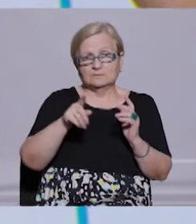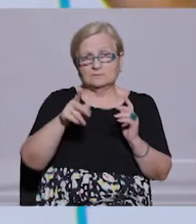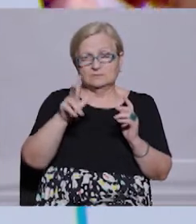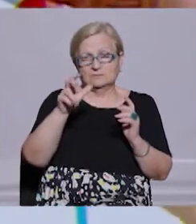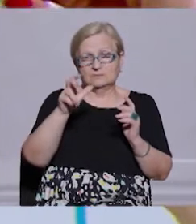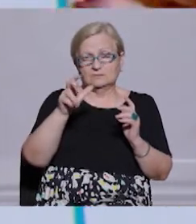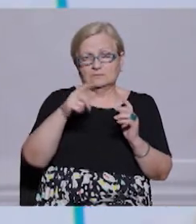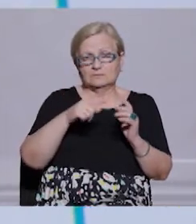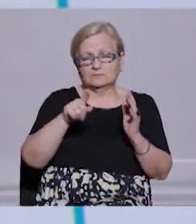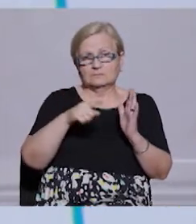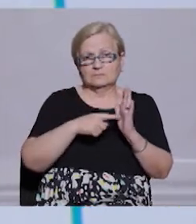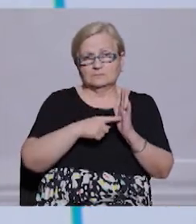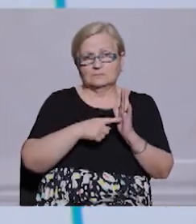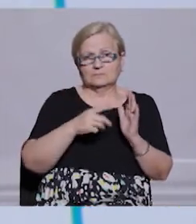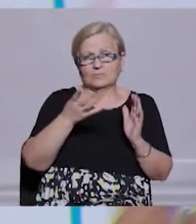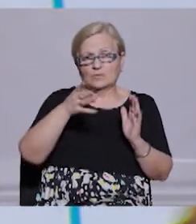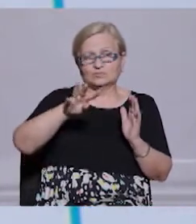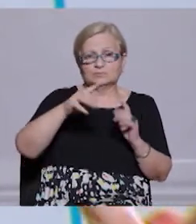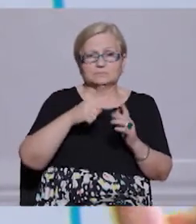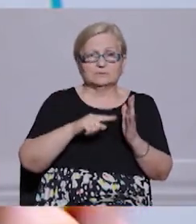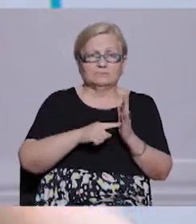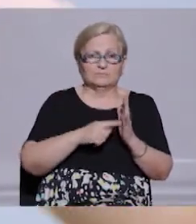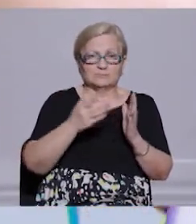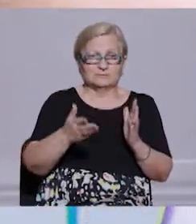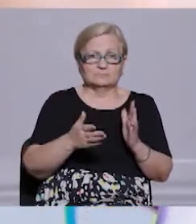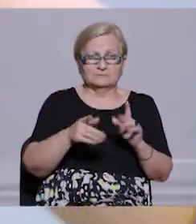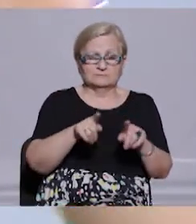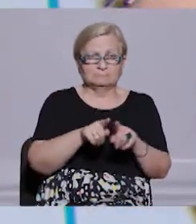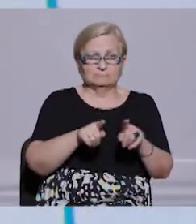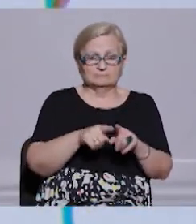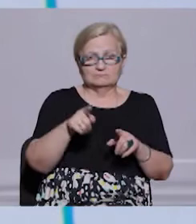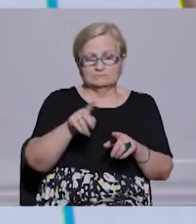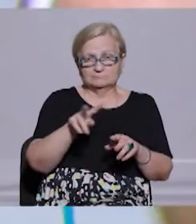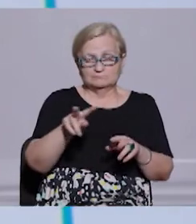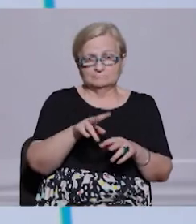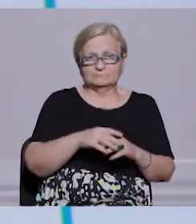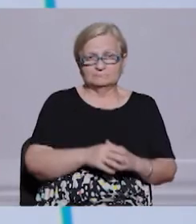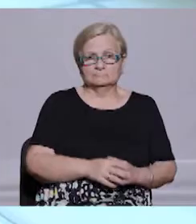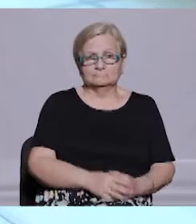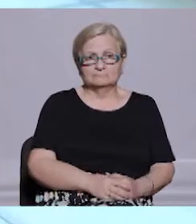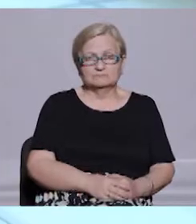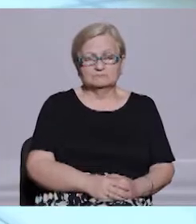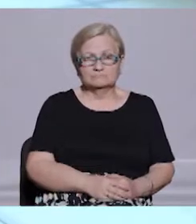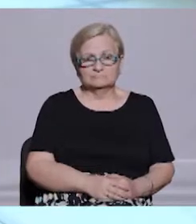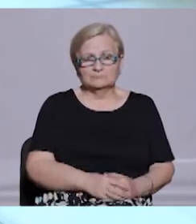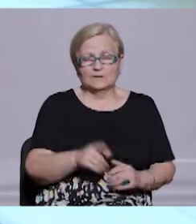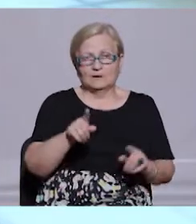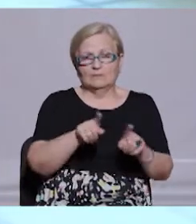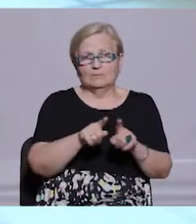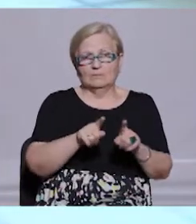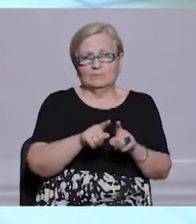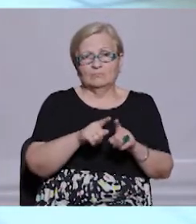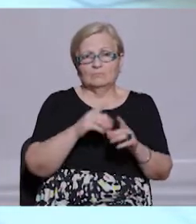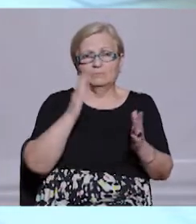იგი 304 4-ზე უნდა გავამრავლო, ხომ? ანუ რამდენჯერაც ერთი, იმდენჯერ მეორე უნდა გავზარდო, იმიტომ რომ პირდაპირ